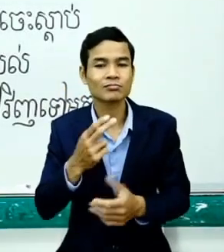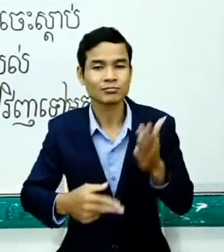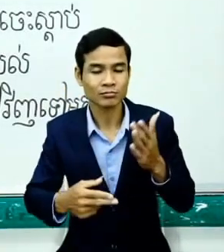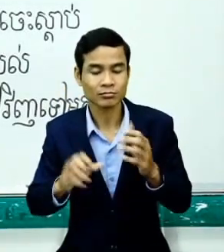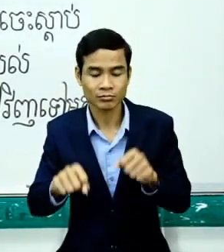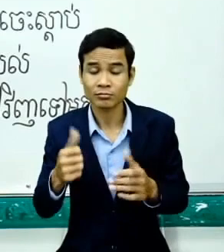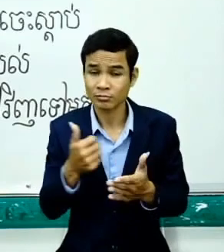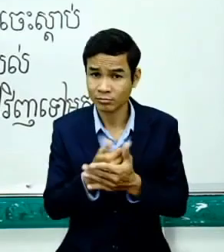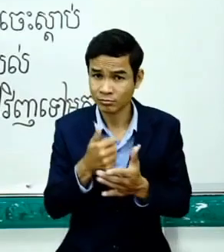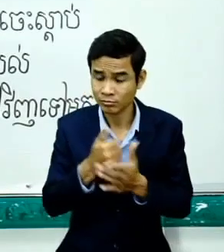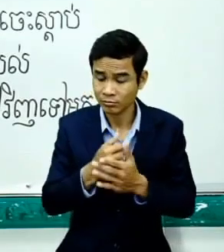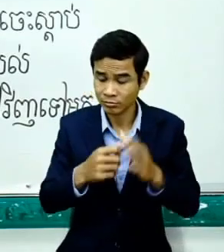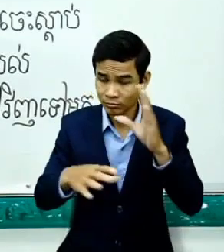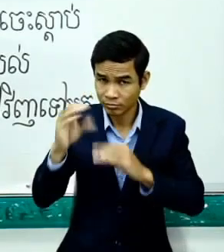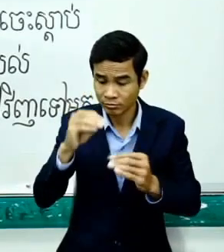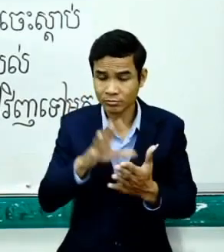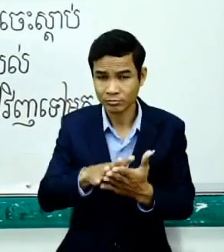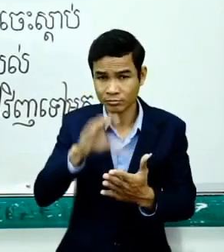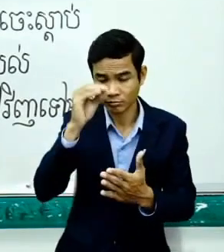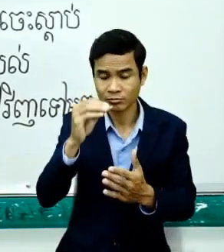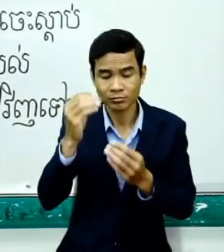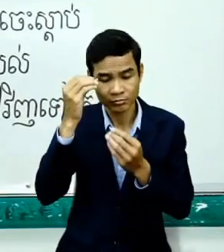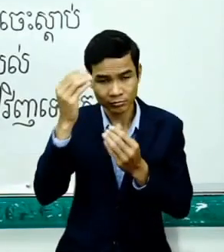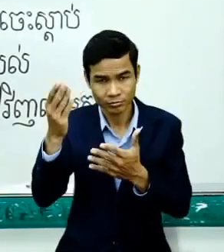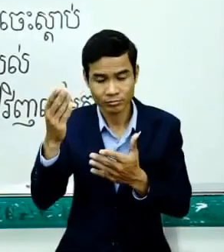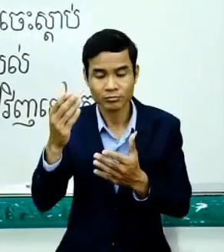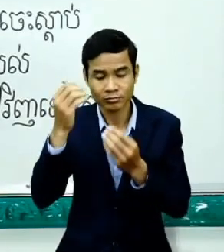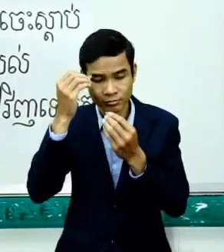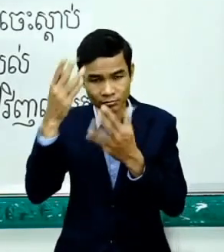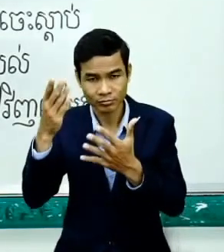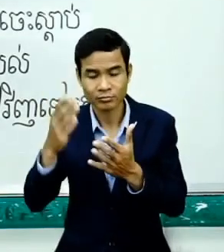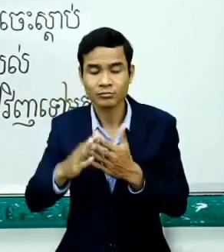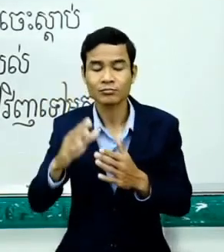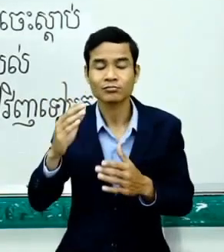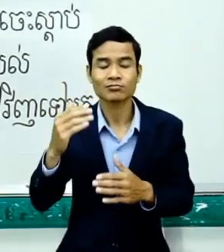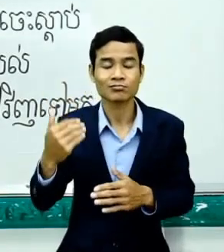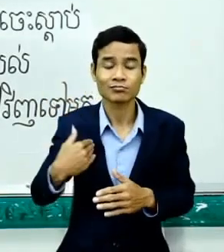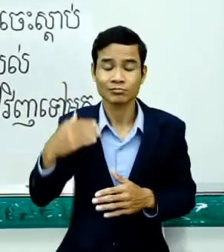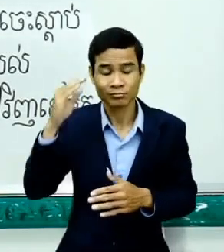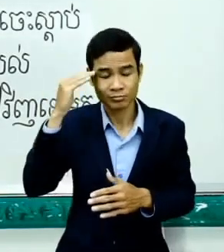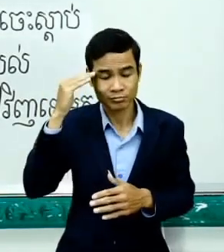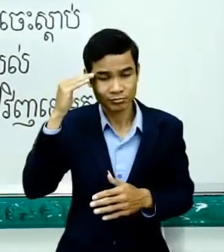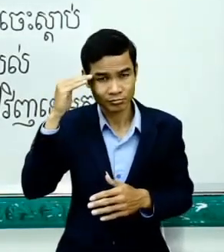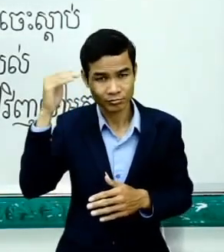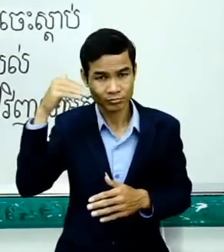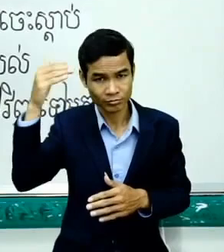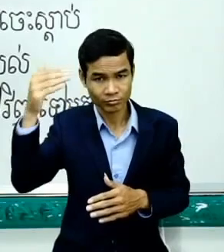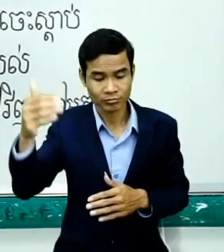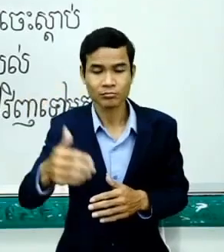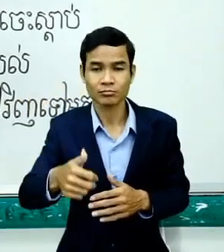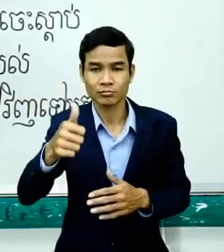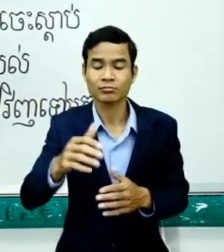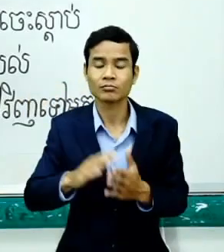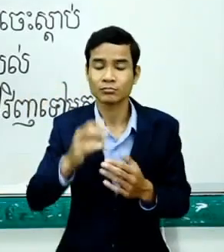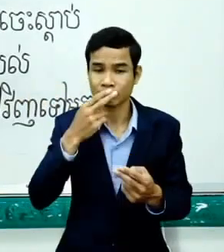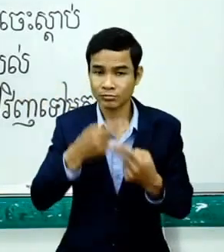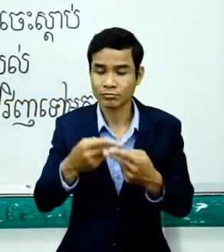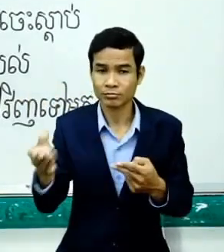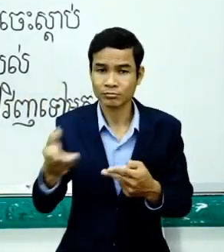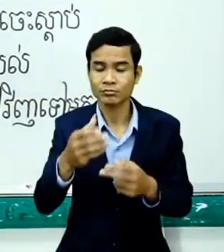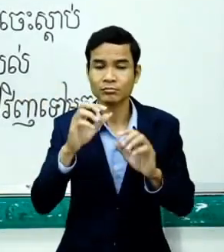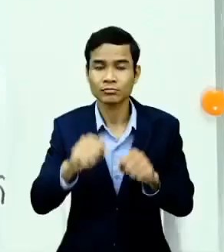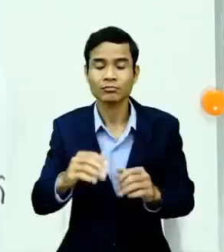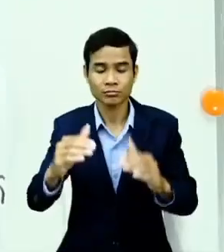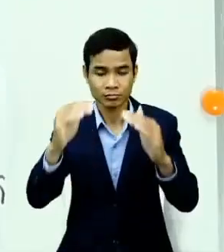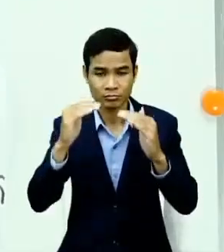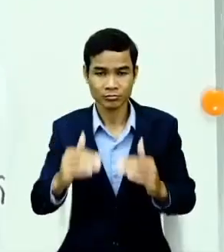cha khát khom liền sốt đam bay miến ạ nè cột lọ cha đi chỉ chậm lại để bỏ dưỡng to tới